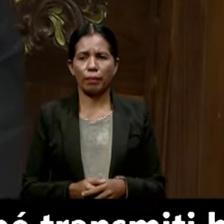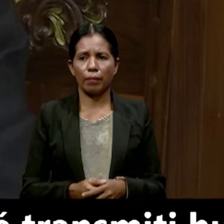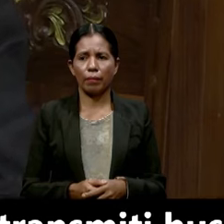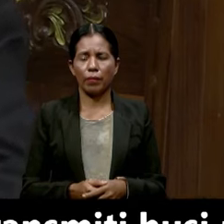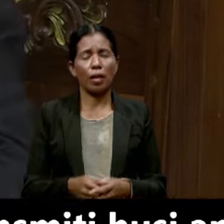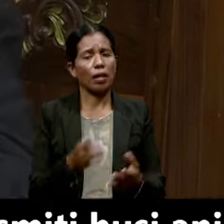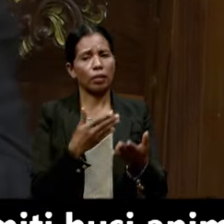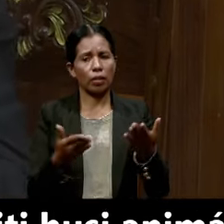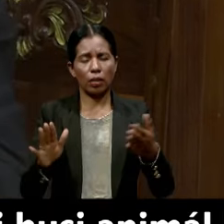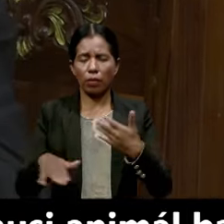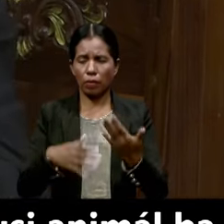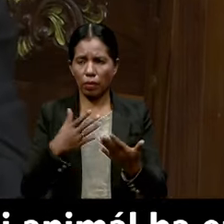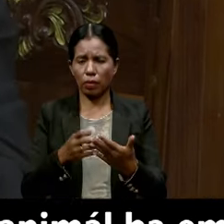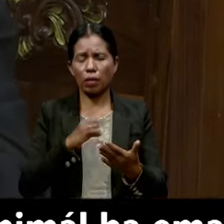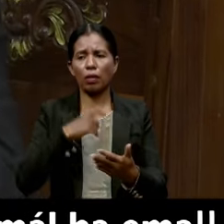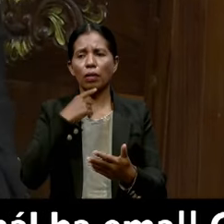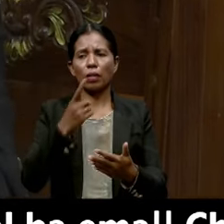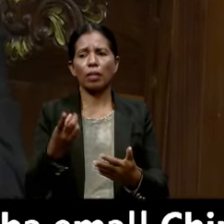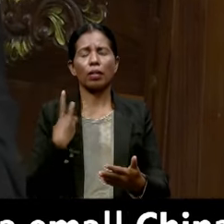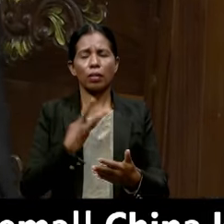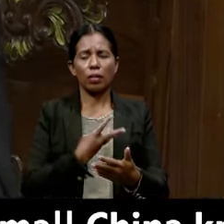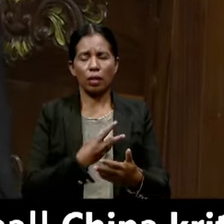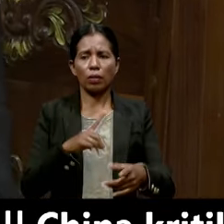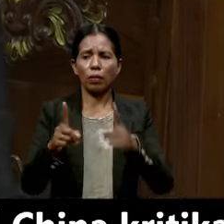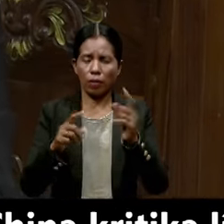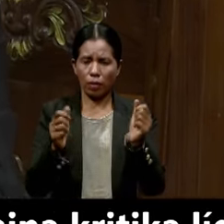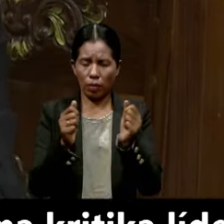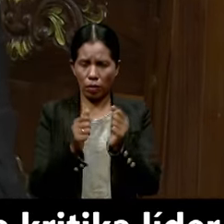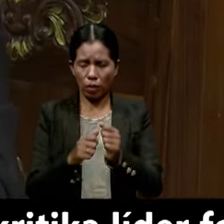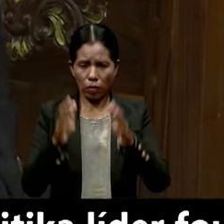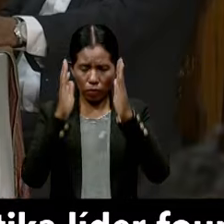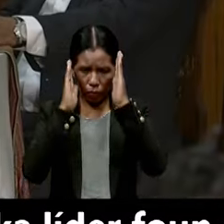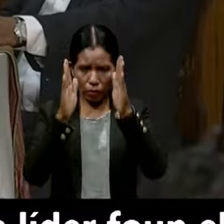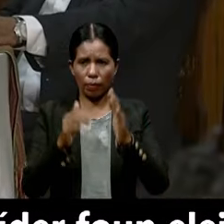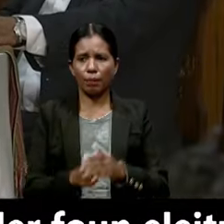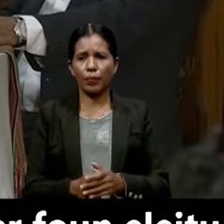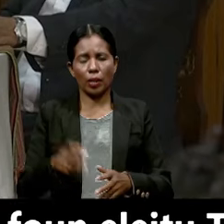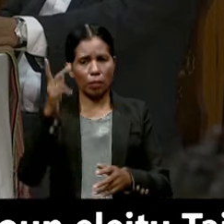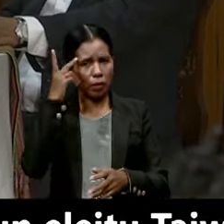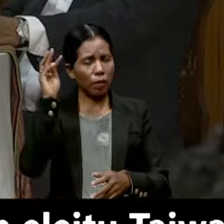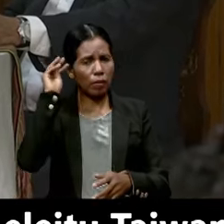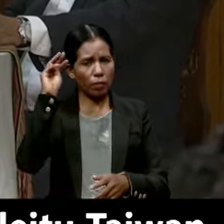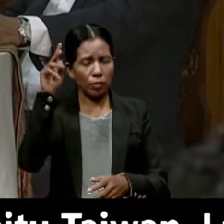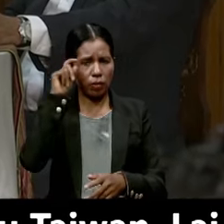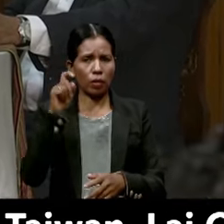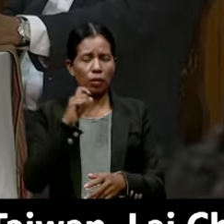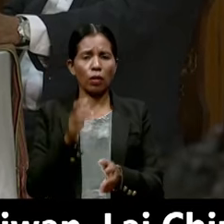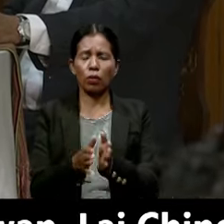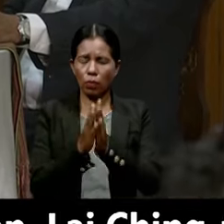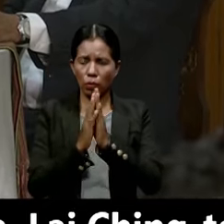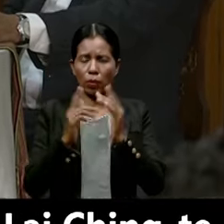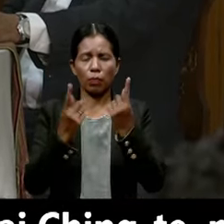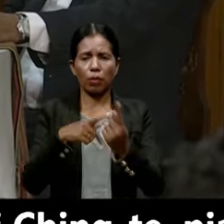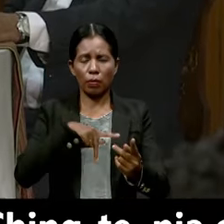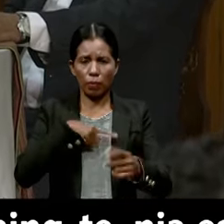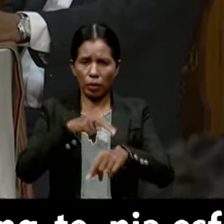Sasaan sir ne, hau dia katak ita los kritik, ita tepul hafaten sama malu. Antes ne, Primer Ministro Kairala Senana Guzmán, husu ba setor privado